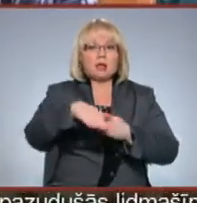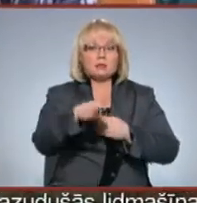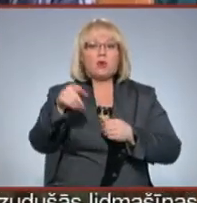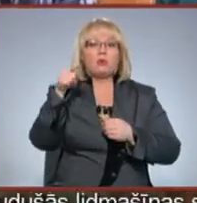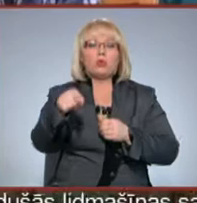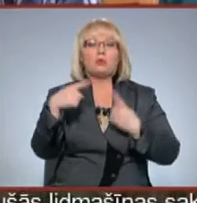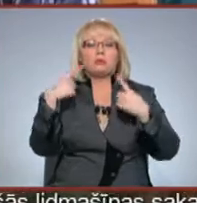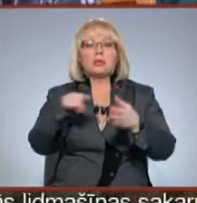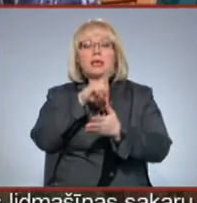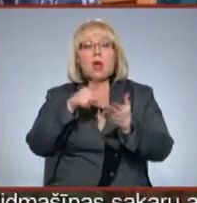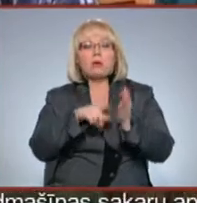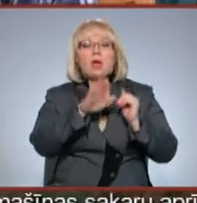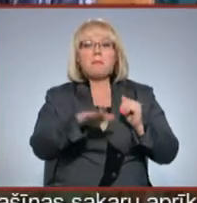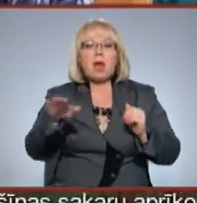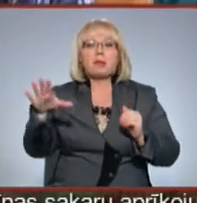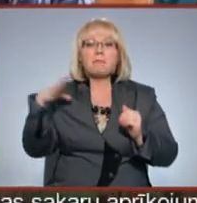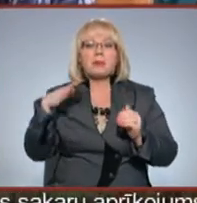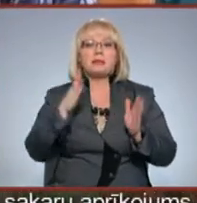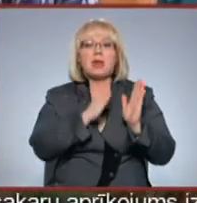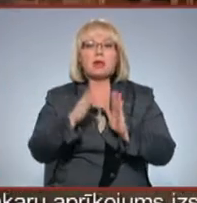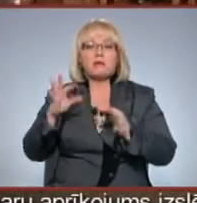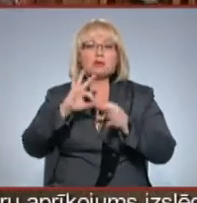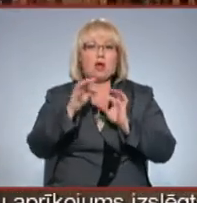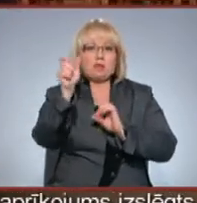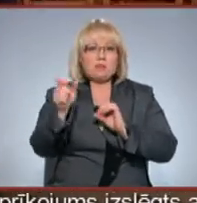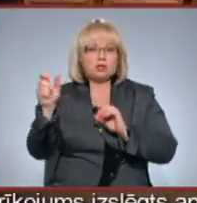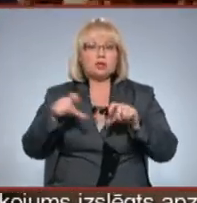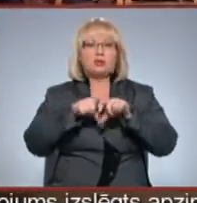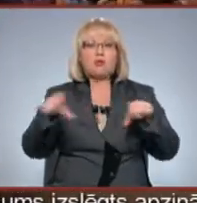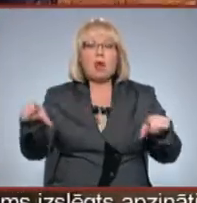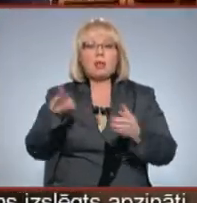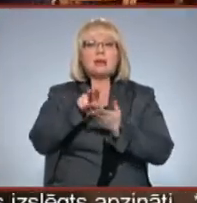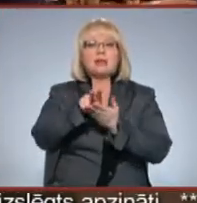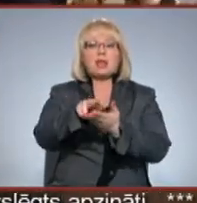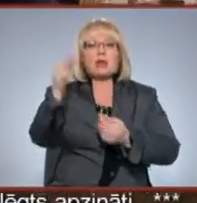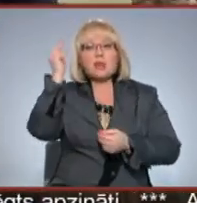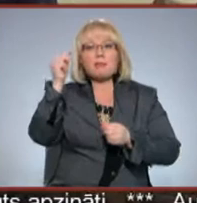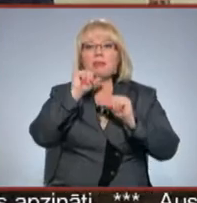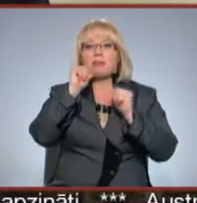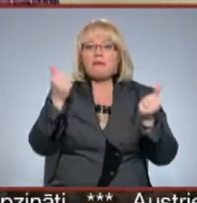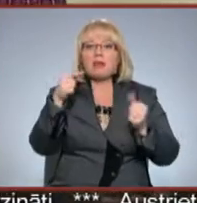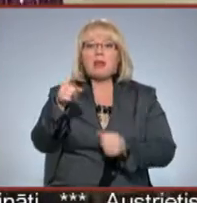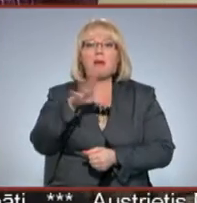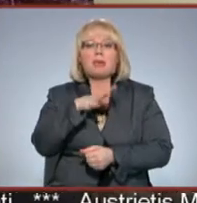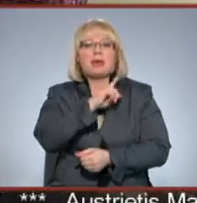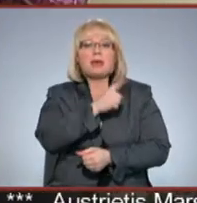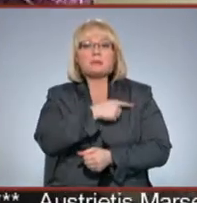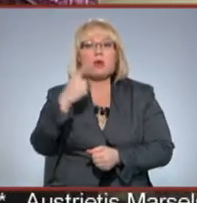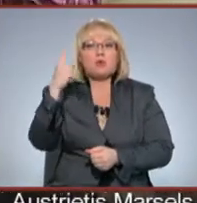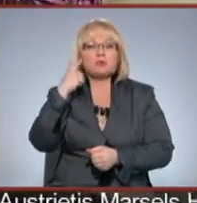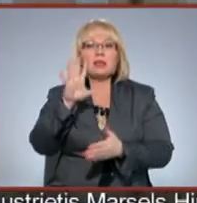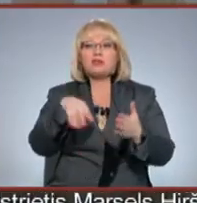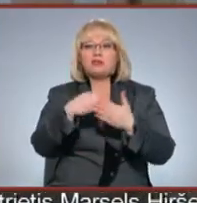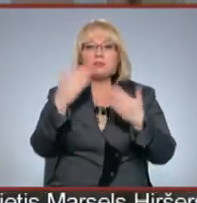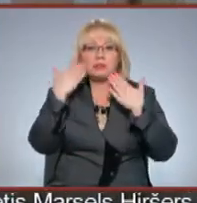citus jautājumus bērni bija sagatavojuši olimpiešiem. Tā kā skolās skeletonu apgūt nevar, šī bija iespēja uzzināt līdz šim